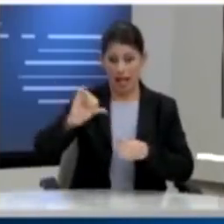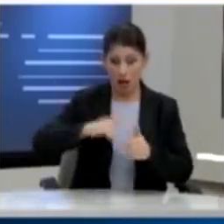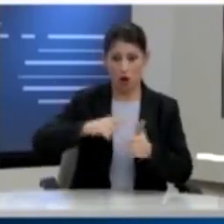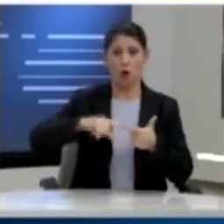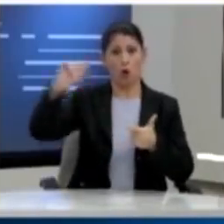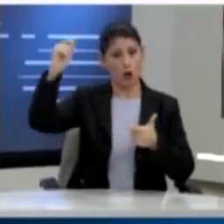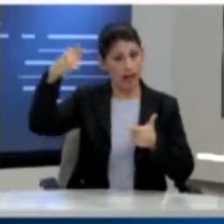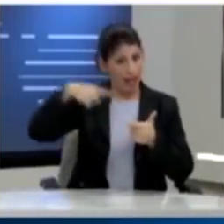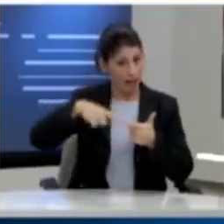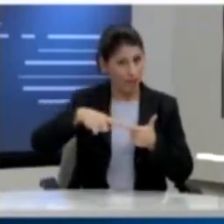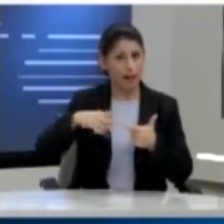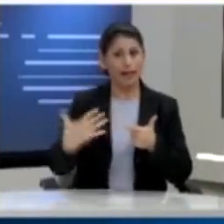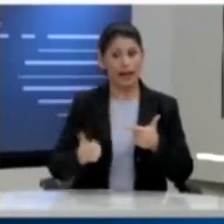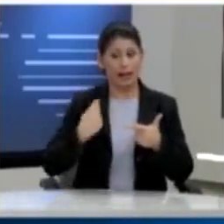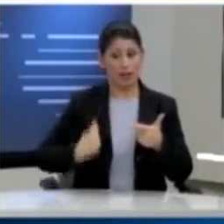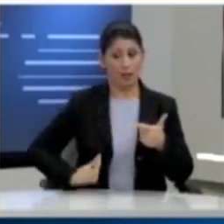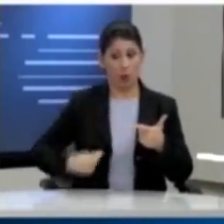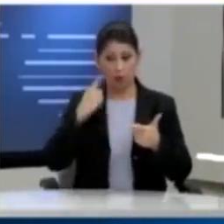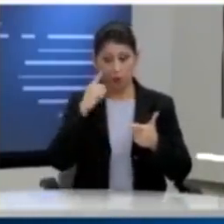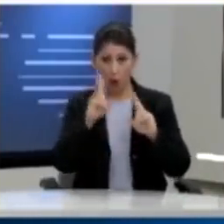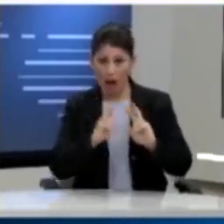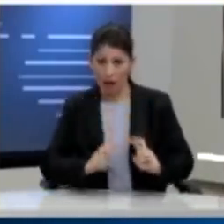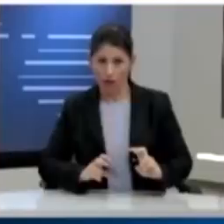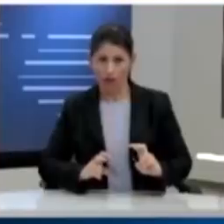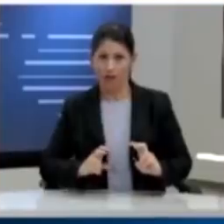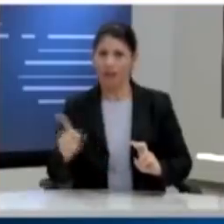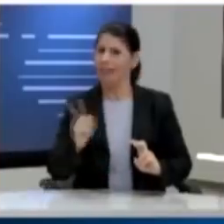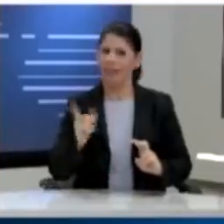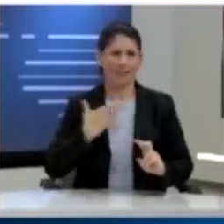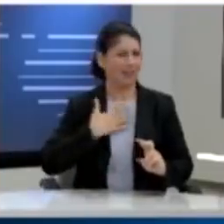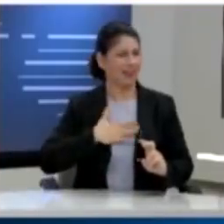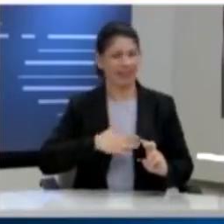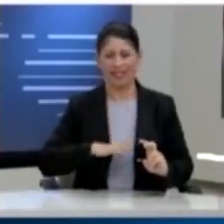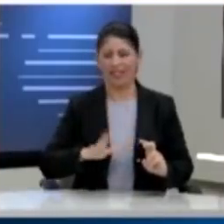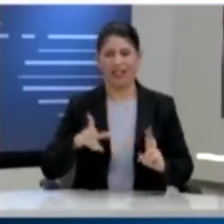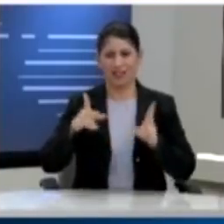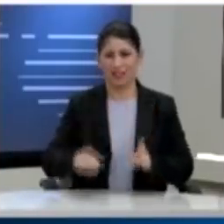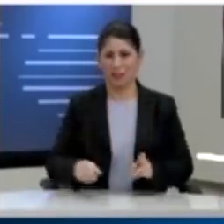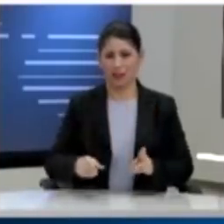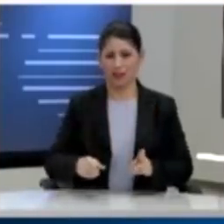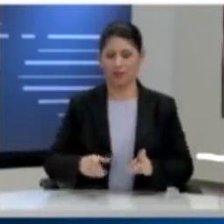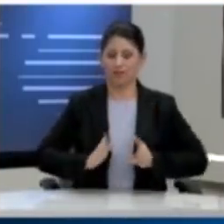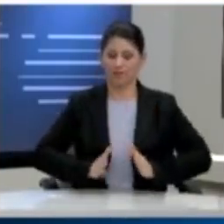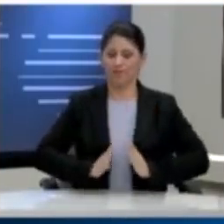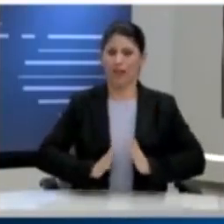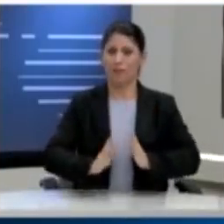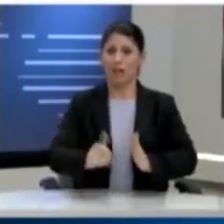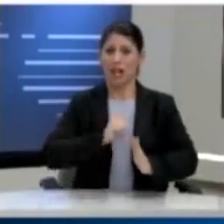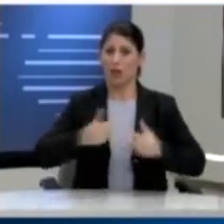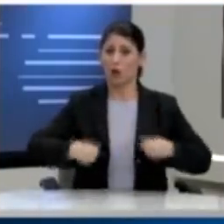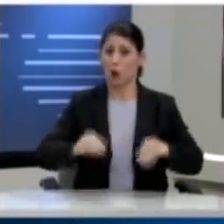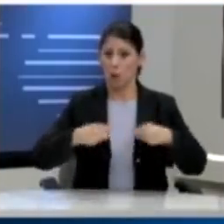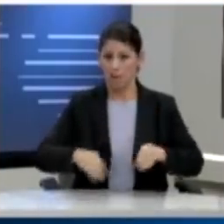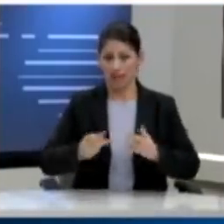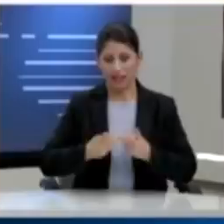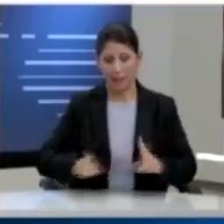ηλεκτρικής ενέργειας να είναι υπό δημόσιο έλεγχο, δεν είναι γιατί θέλετε να ανακόψετε την πορεία της ιδιωτικοποίησης